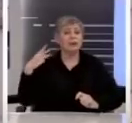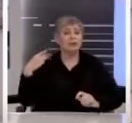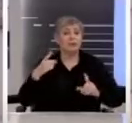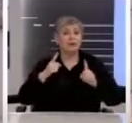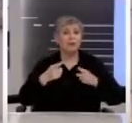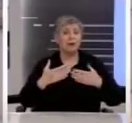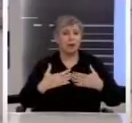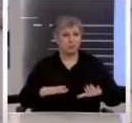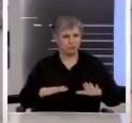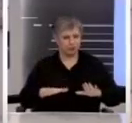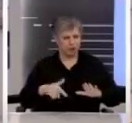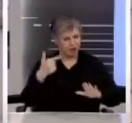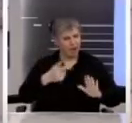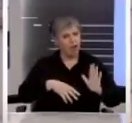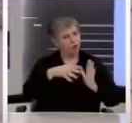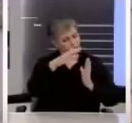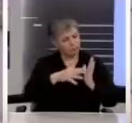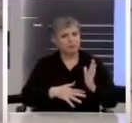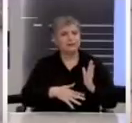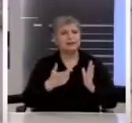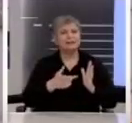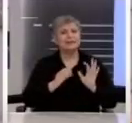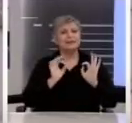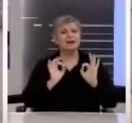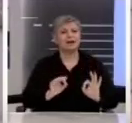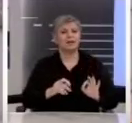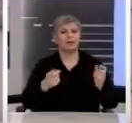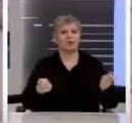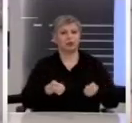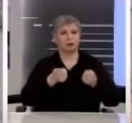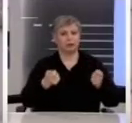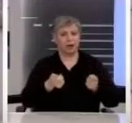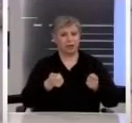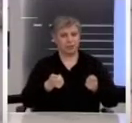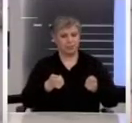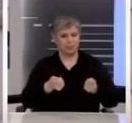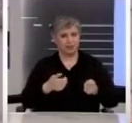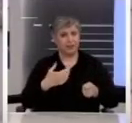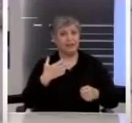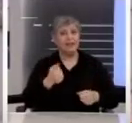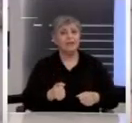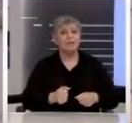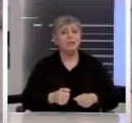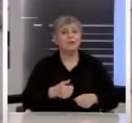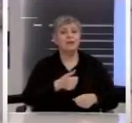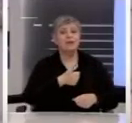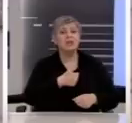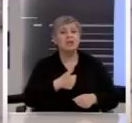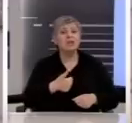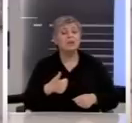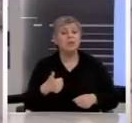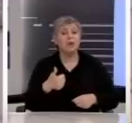τα οικεία σημεία. Και θα σας διαβάσω και τη μόνη αντίρρηση που υπήρχε από τον παρόντα